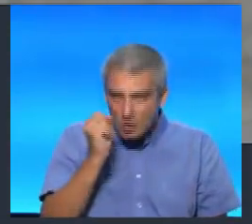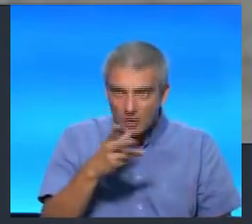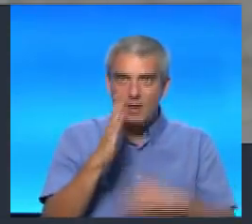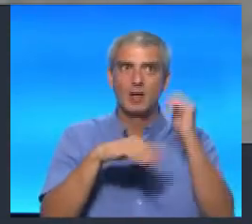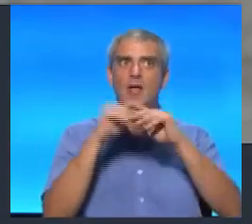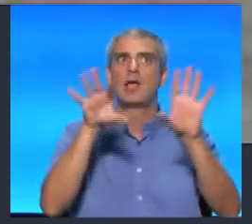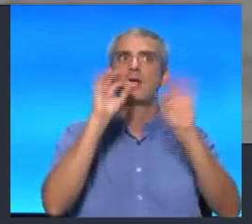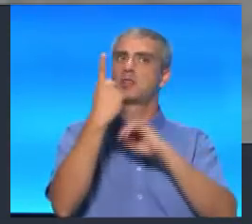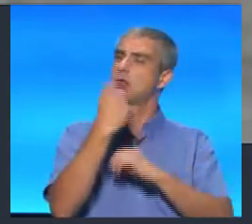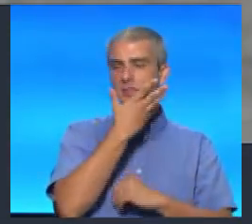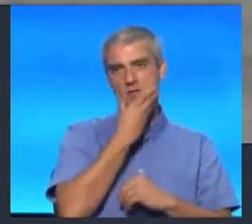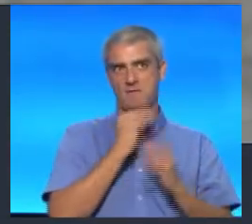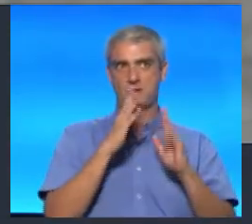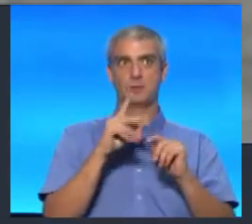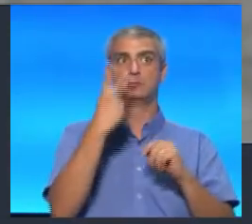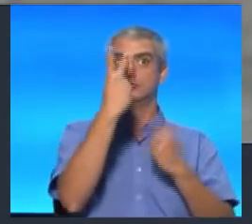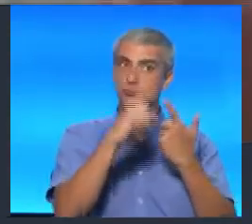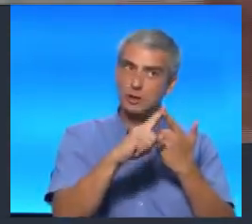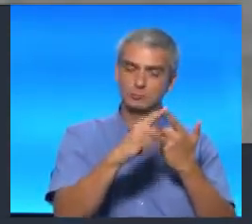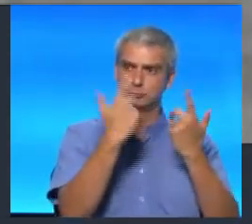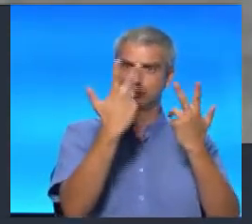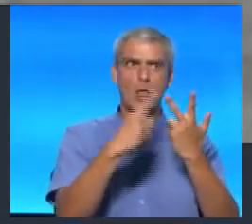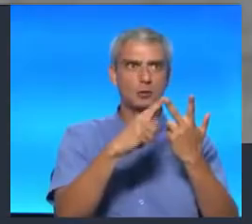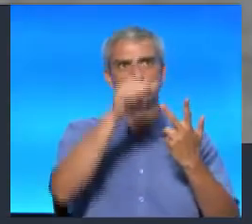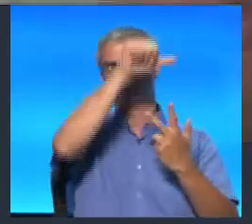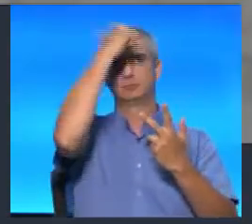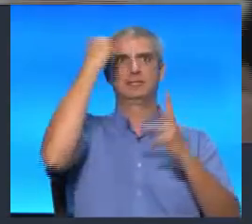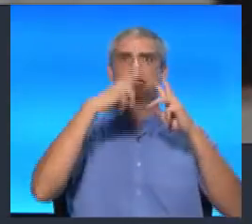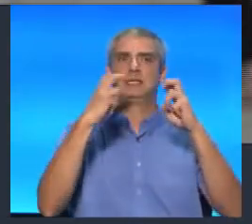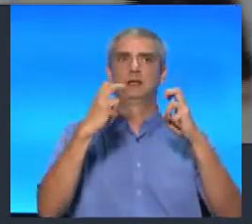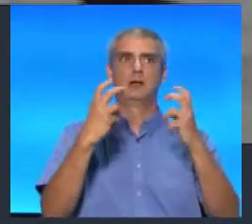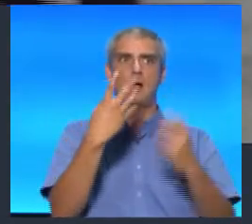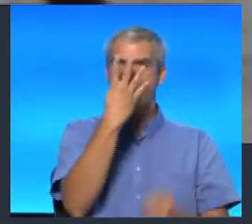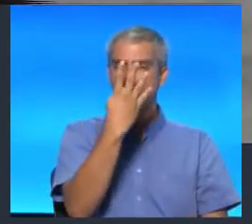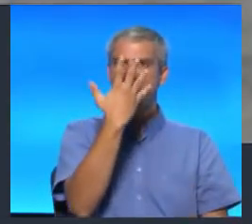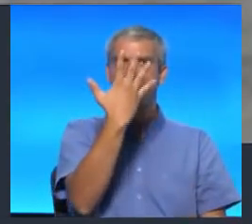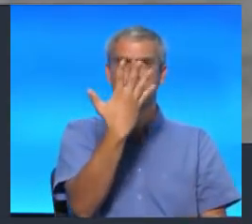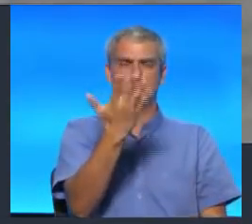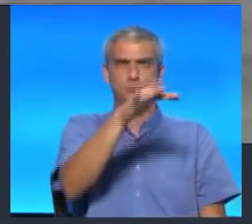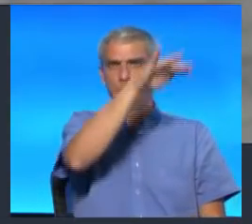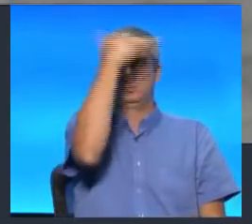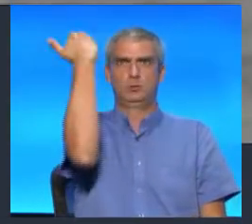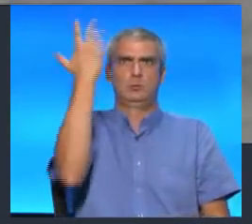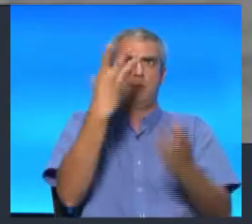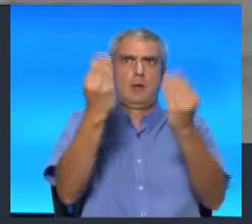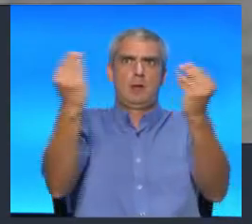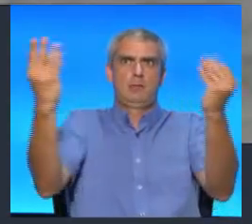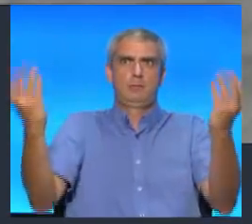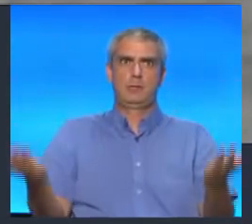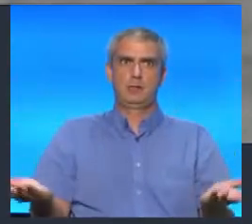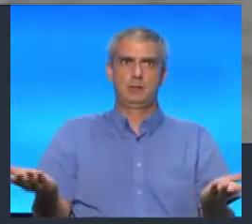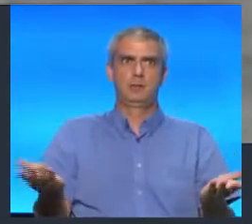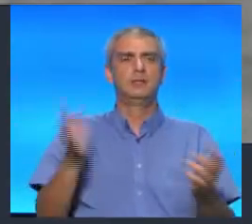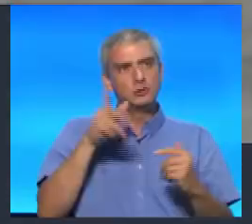אחד, יפה מאוד. עשית שניים, שלושה, מיתקת את העיר. אבל ארבעה וחמישה, זאת רוויה. יש